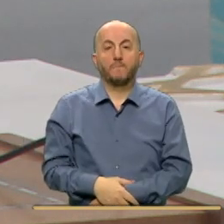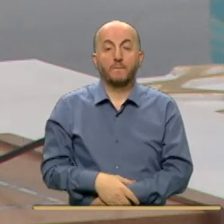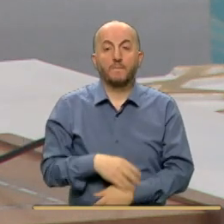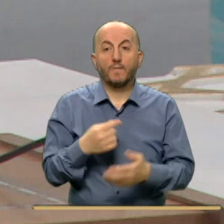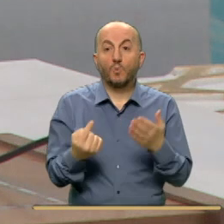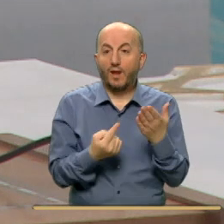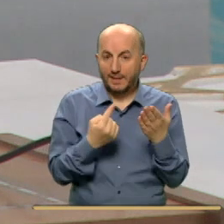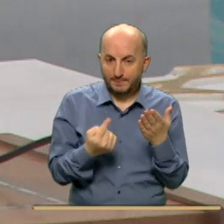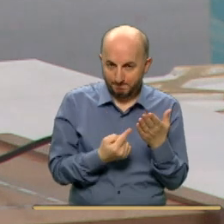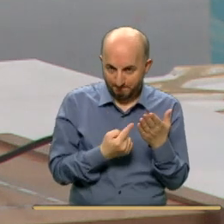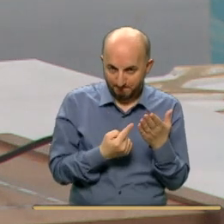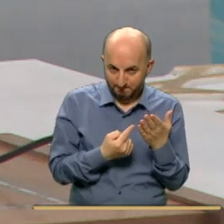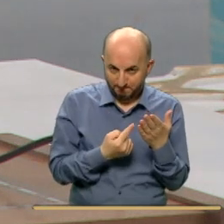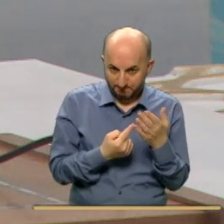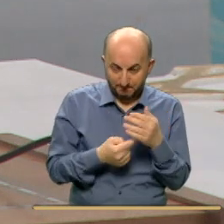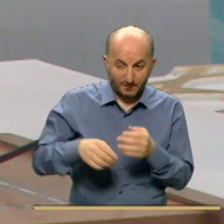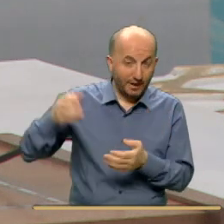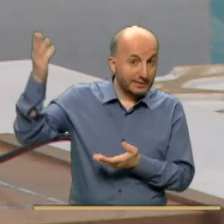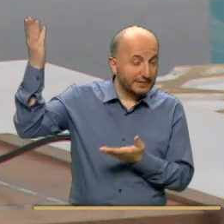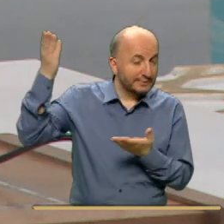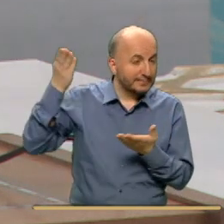Kur'an-ı Kerim indiği